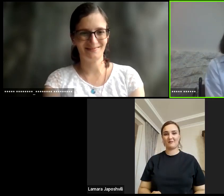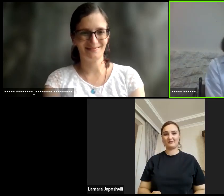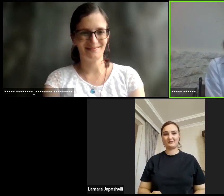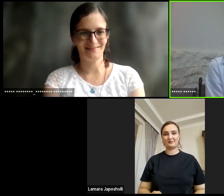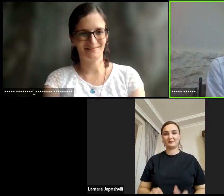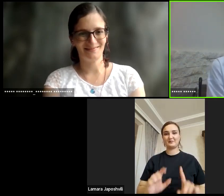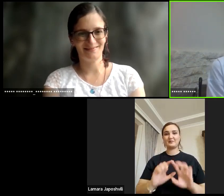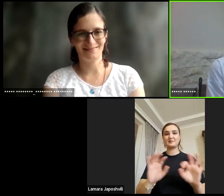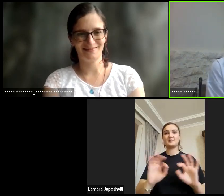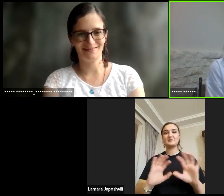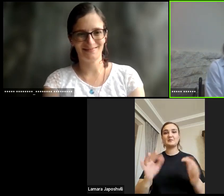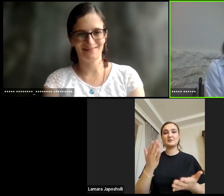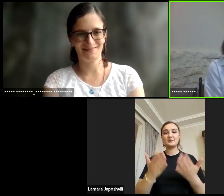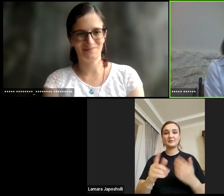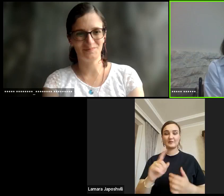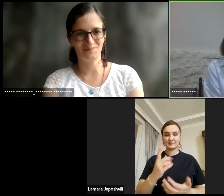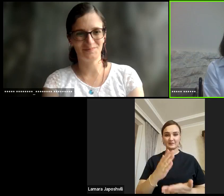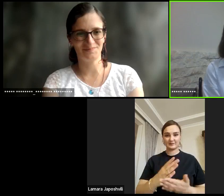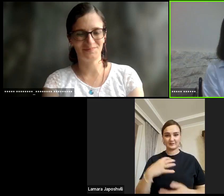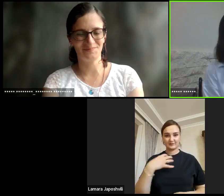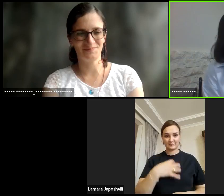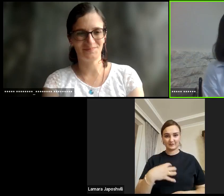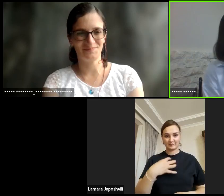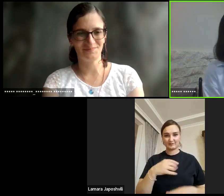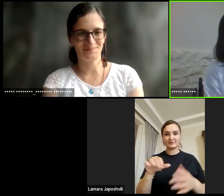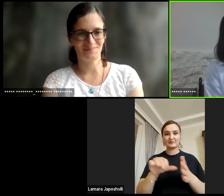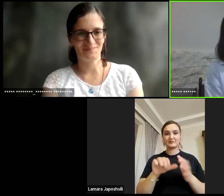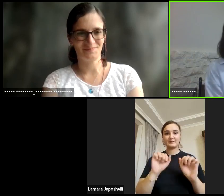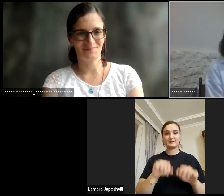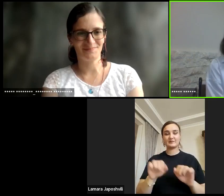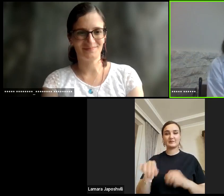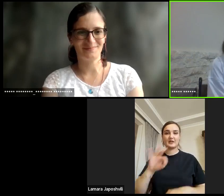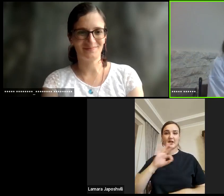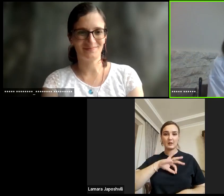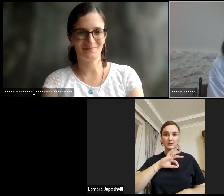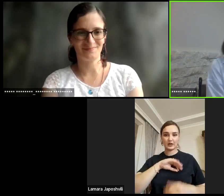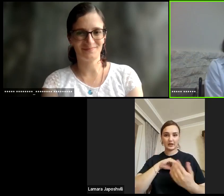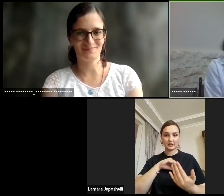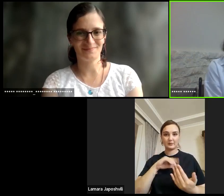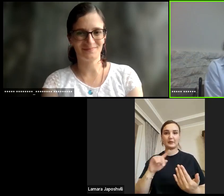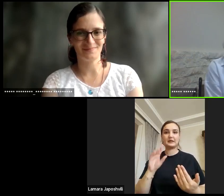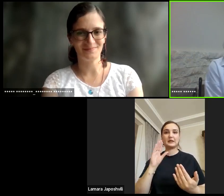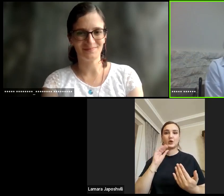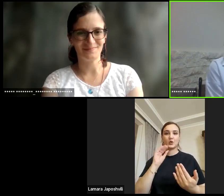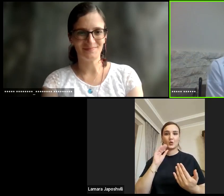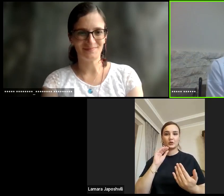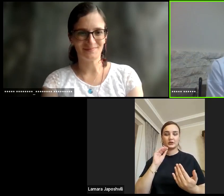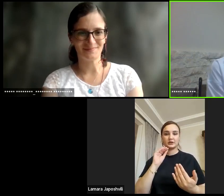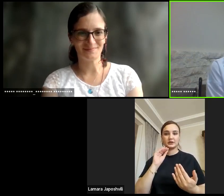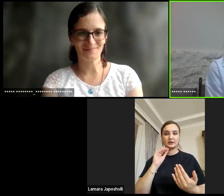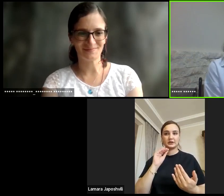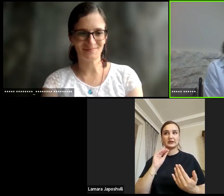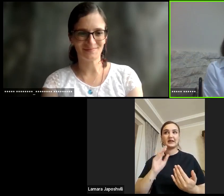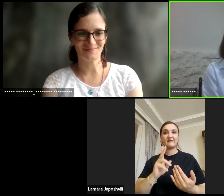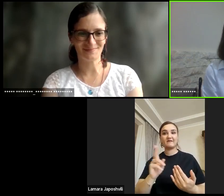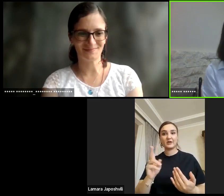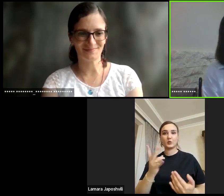განმარტოს თუ რატომ არის მნიშვნელოვანი დამხმარე საშუალებების გამოყენება და როდის ან ვინ უნდა გამოიყენოს